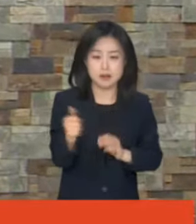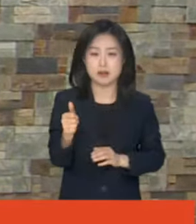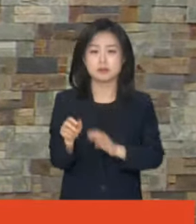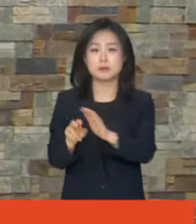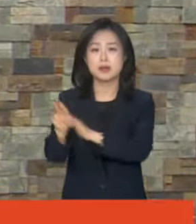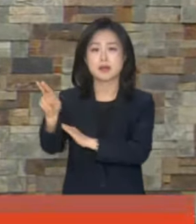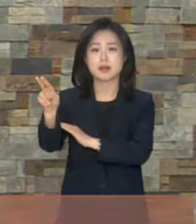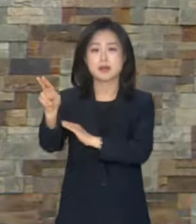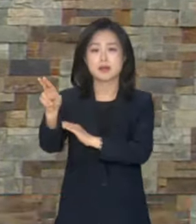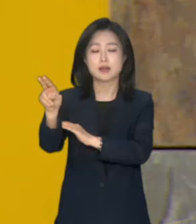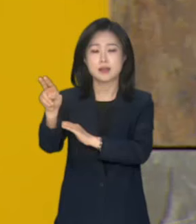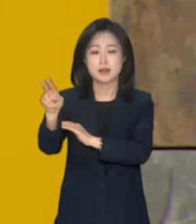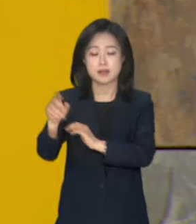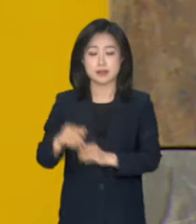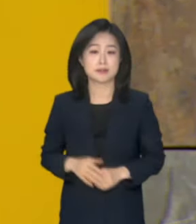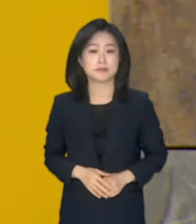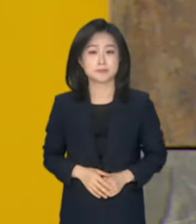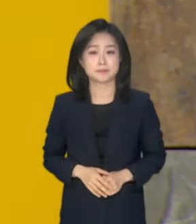도주한 뒤였습니다.